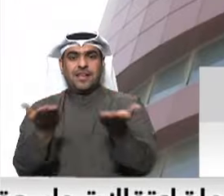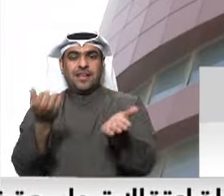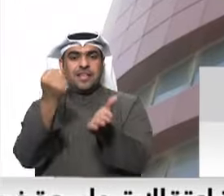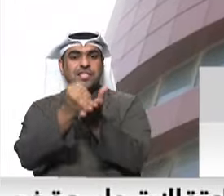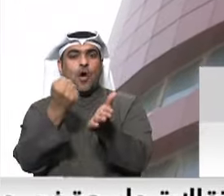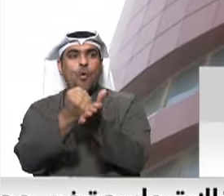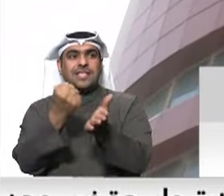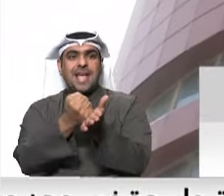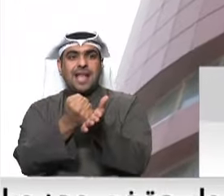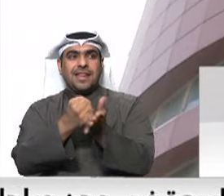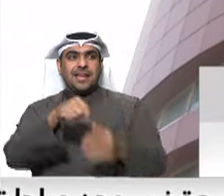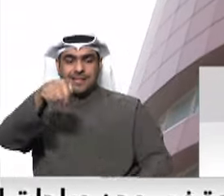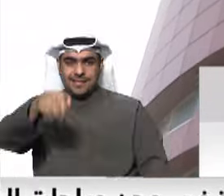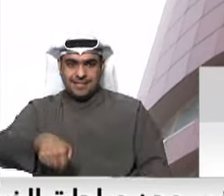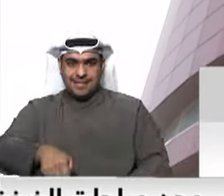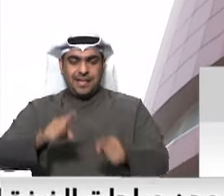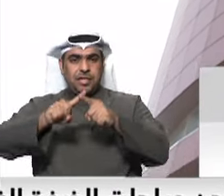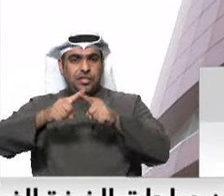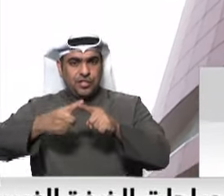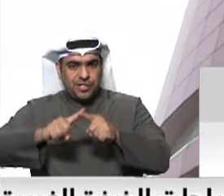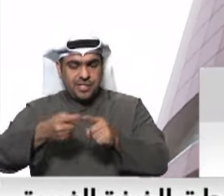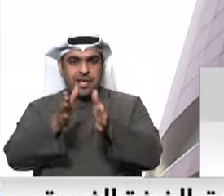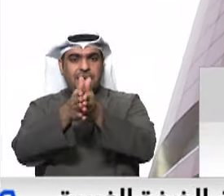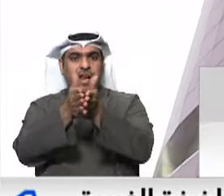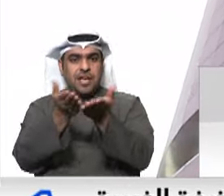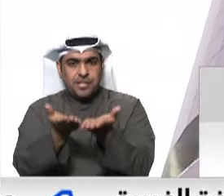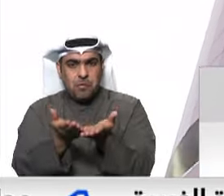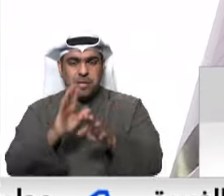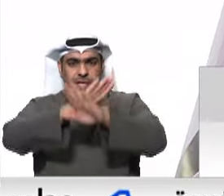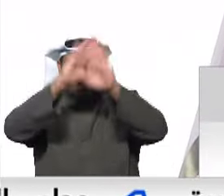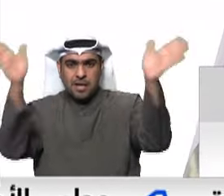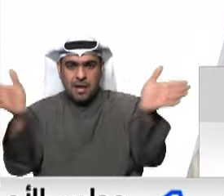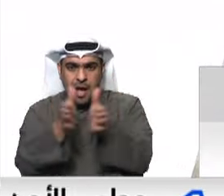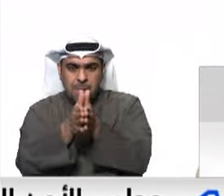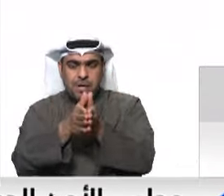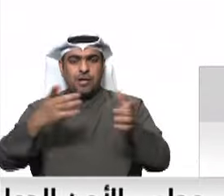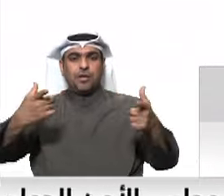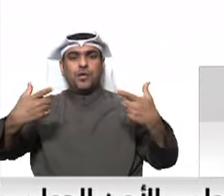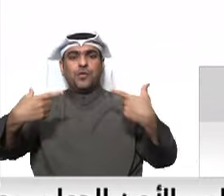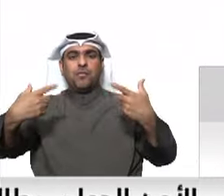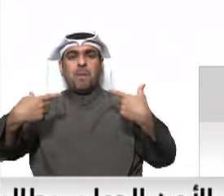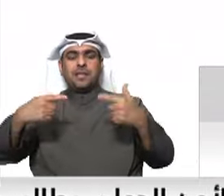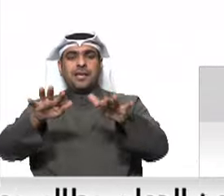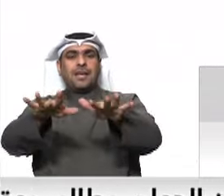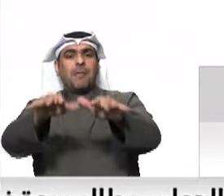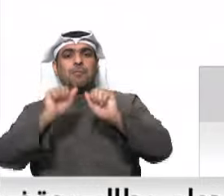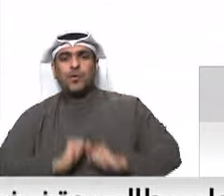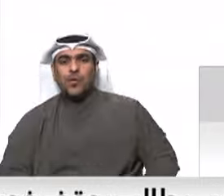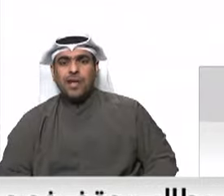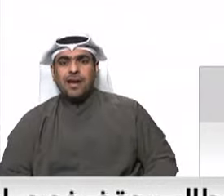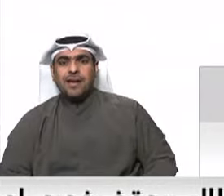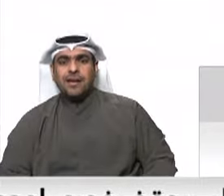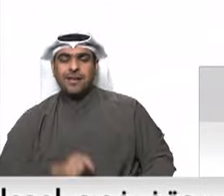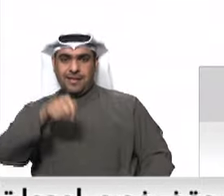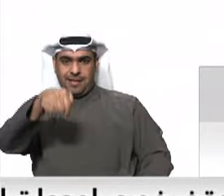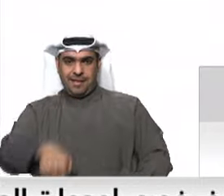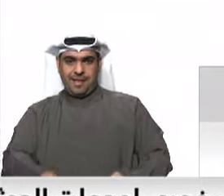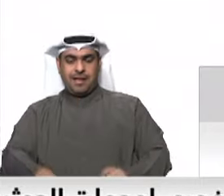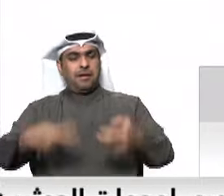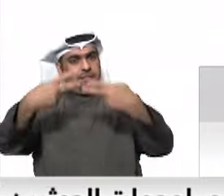الحكومية الفاعلة، حيث دشنت وزارة الداخلية المركز الذكي لخدمة المواطن، والذي